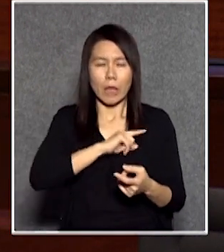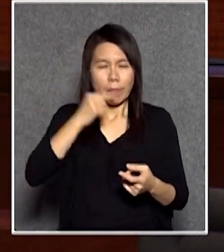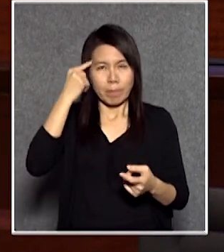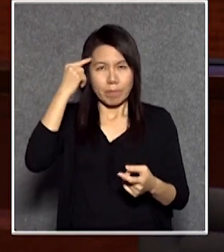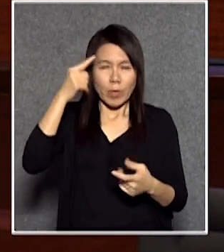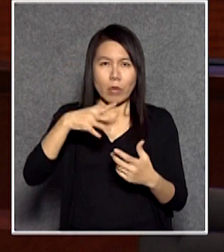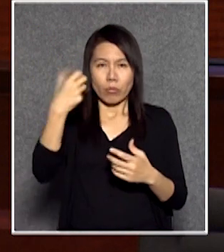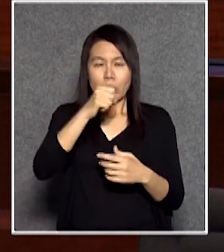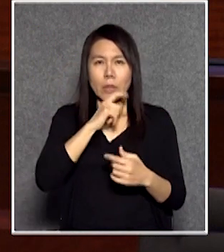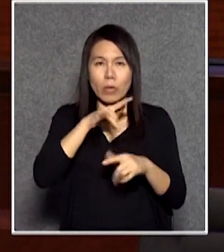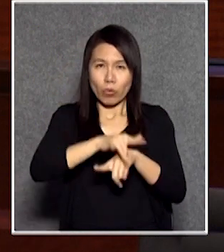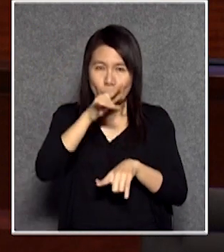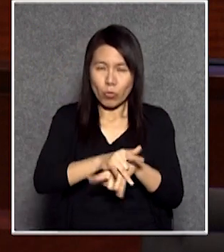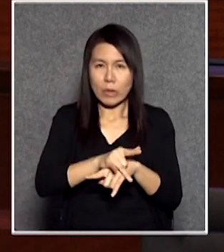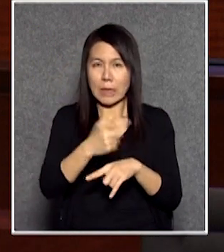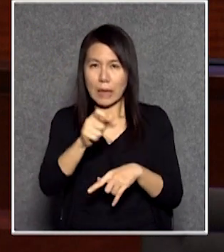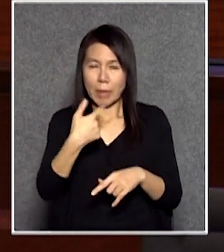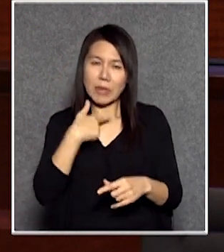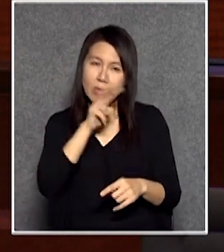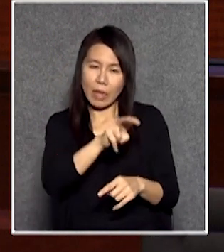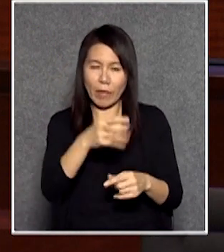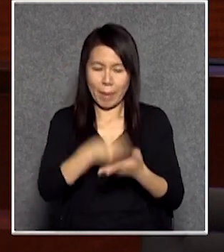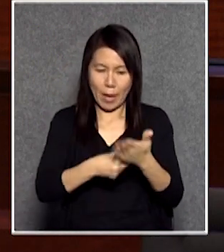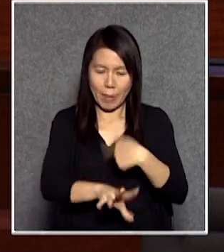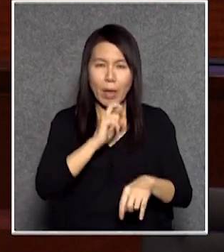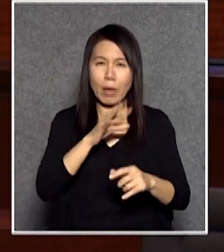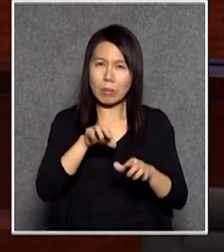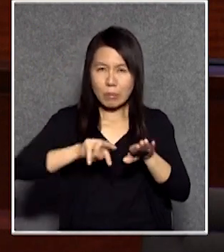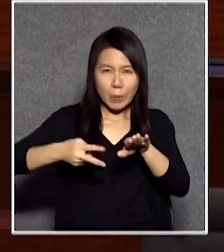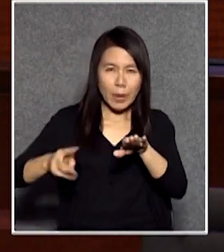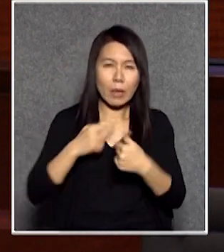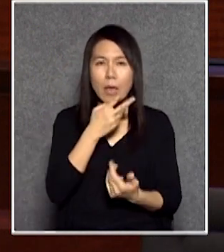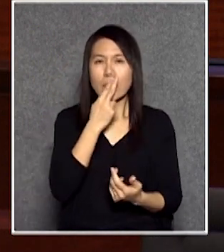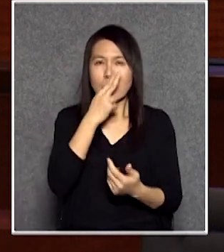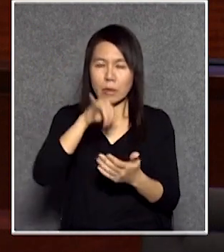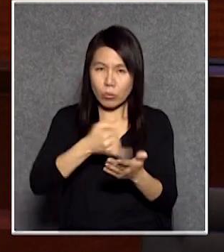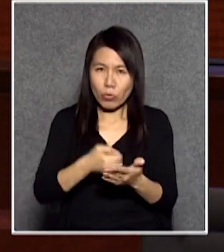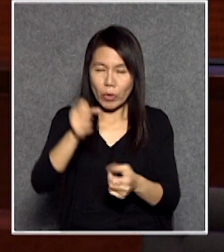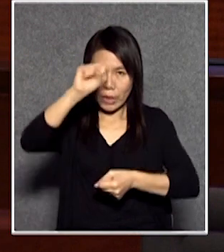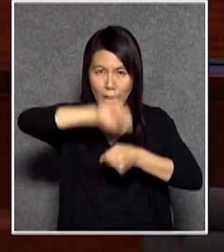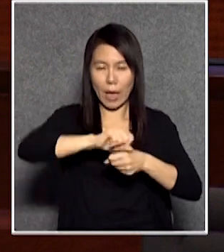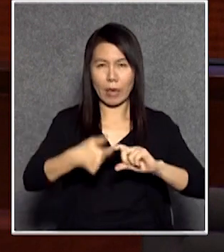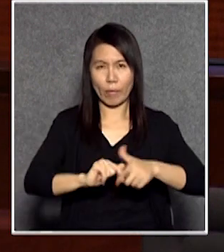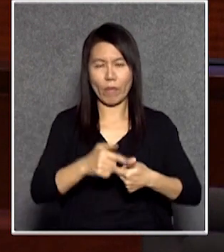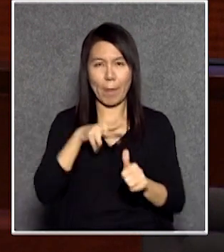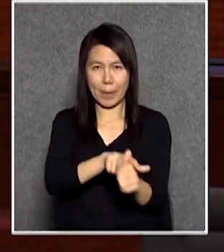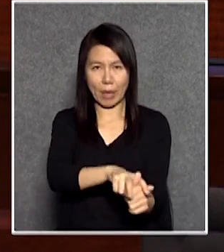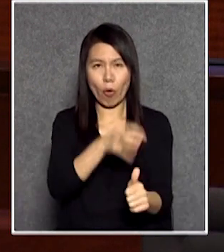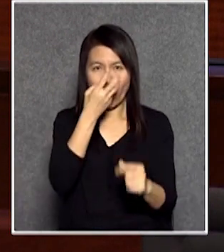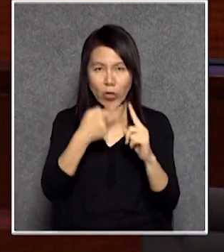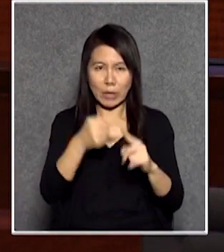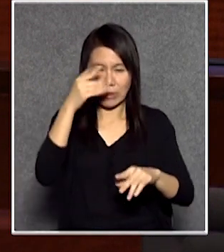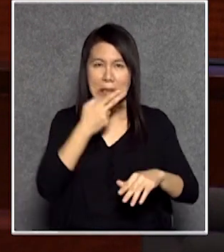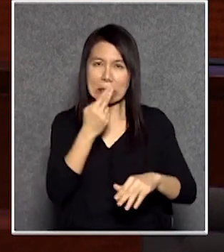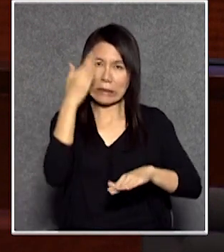所以有綜援金額要按照消費物價指數調整，以及煙稅加價的方式就迫使市民戒煙等